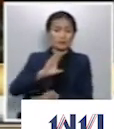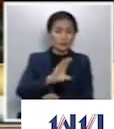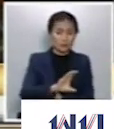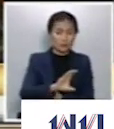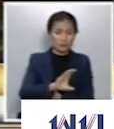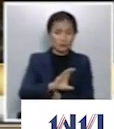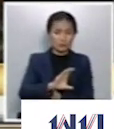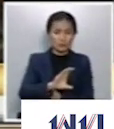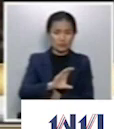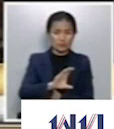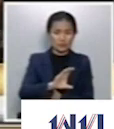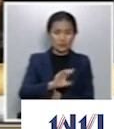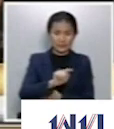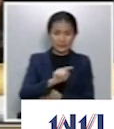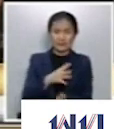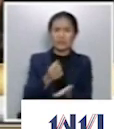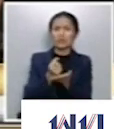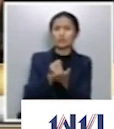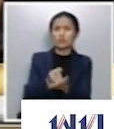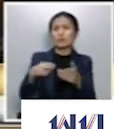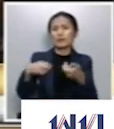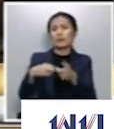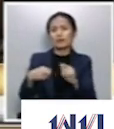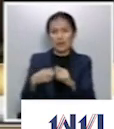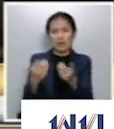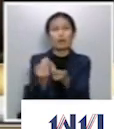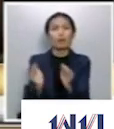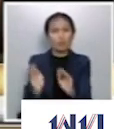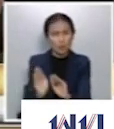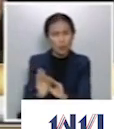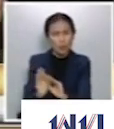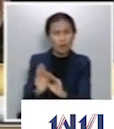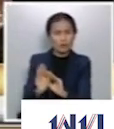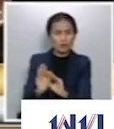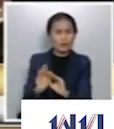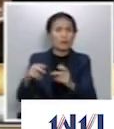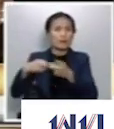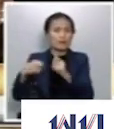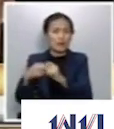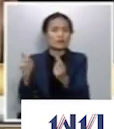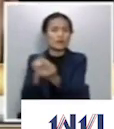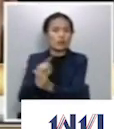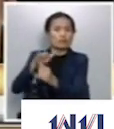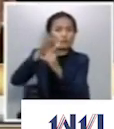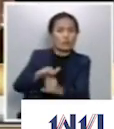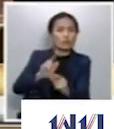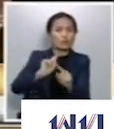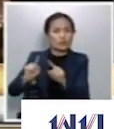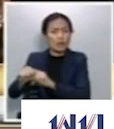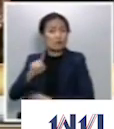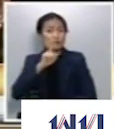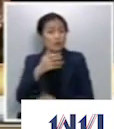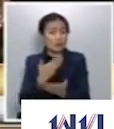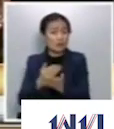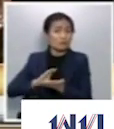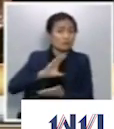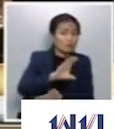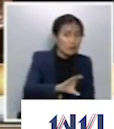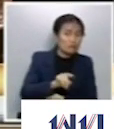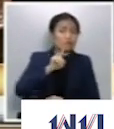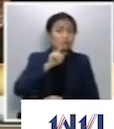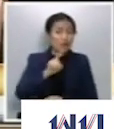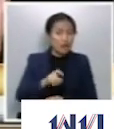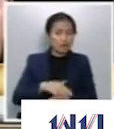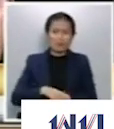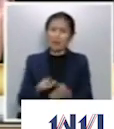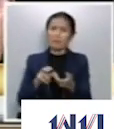ความรุนแรงในครอบครัวและสังคมทุกรูปแบบอย่างเป็นระบบและมีประสิทธิภาพหรือไม่อย่างไรที่จริง